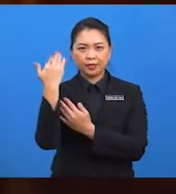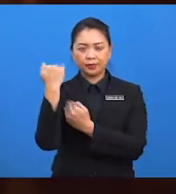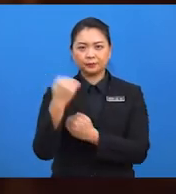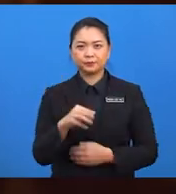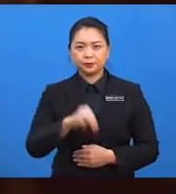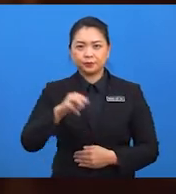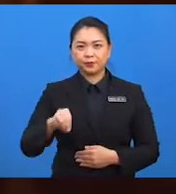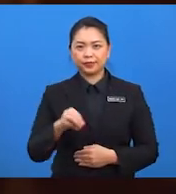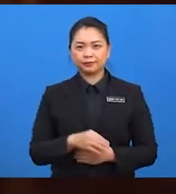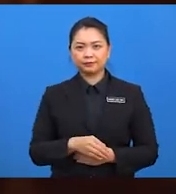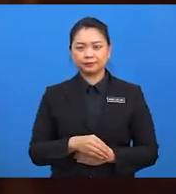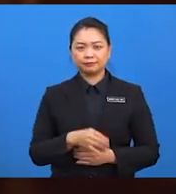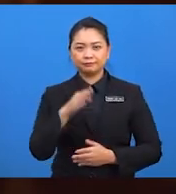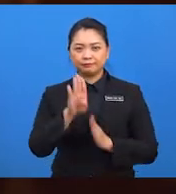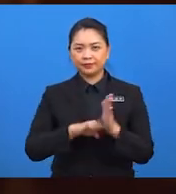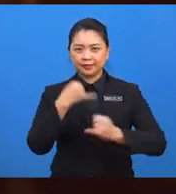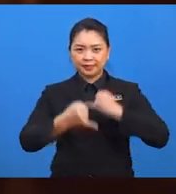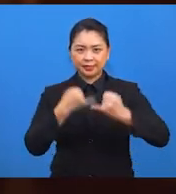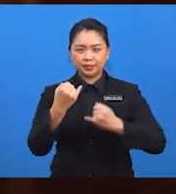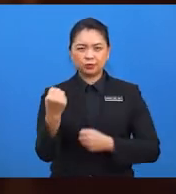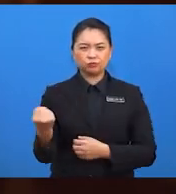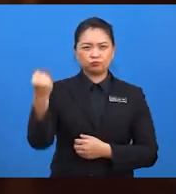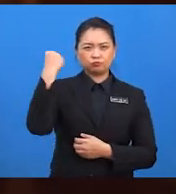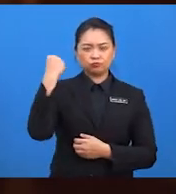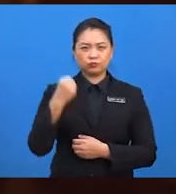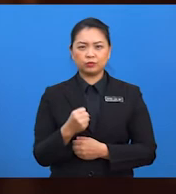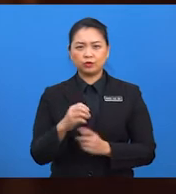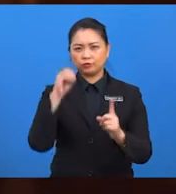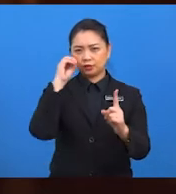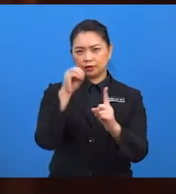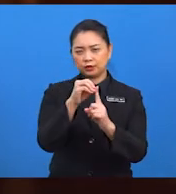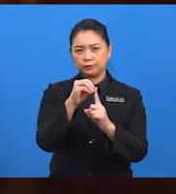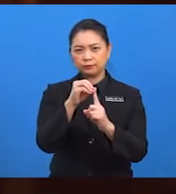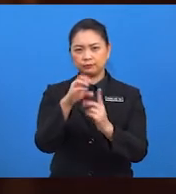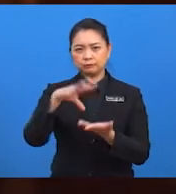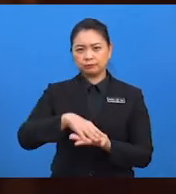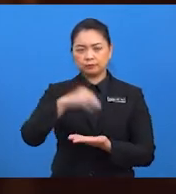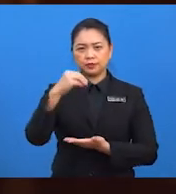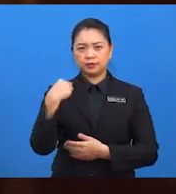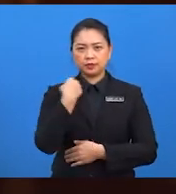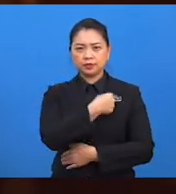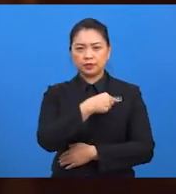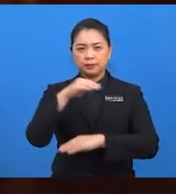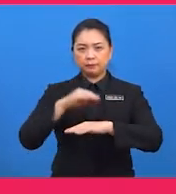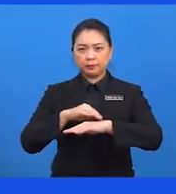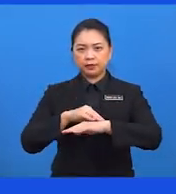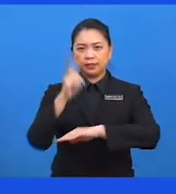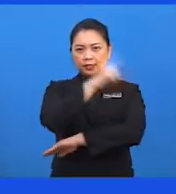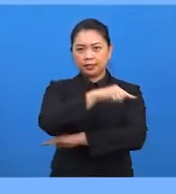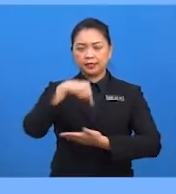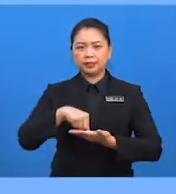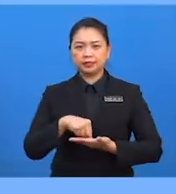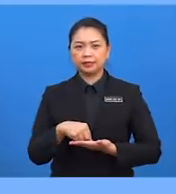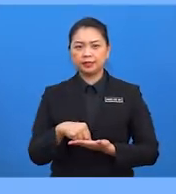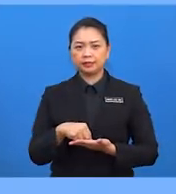Cikgu harap murid-murid berjaya menguasai objektif pembelajaran kita pada hari